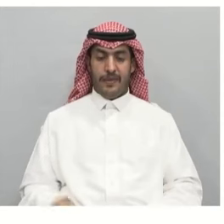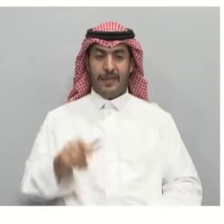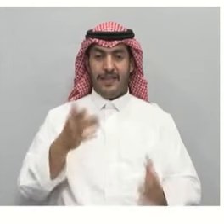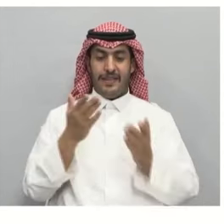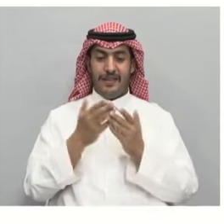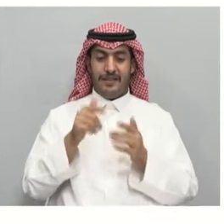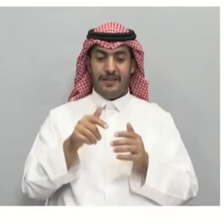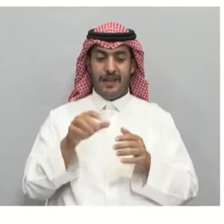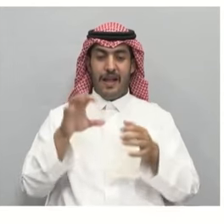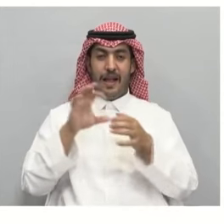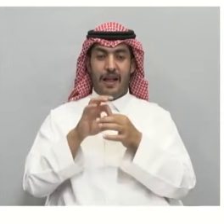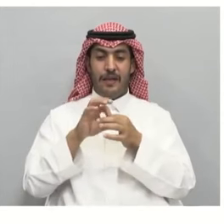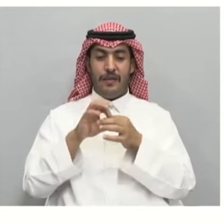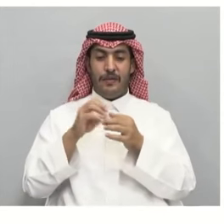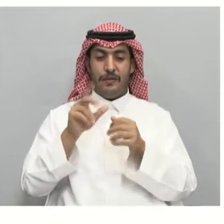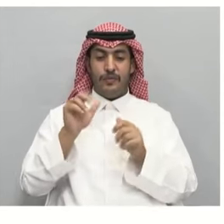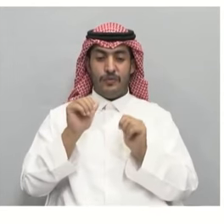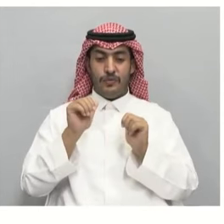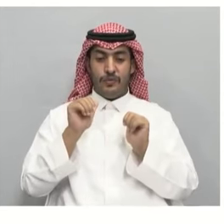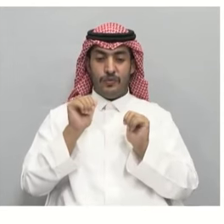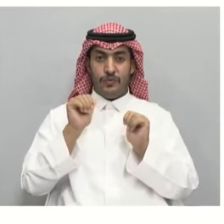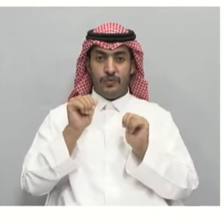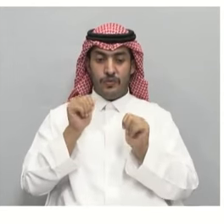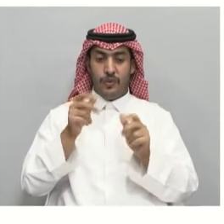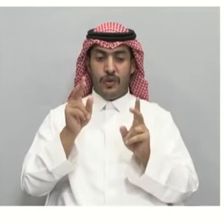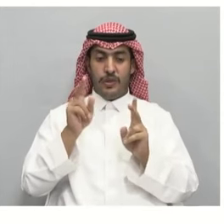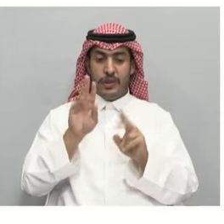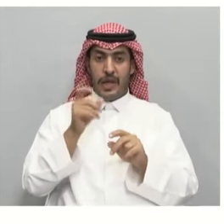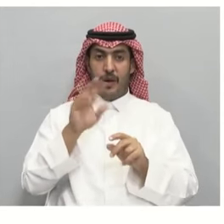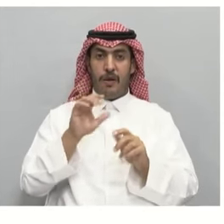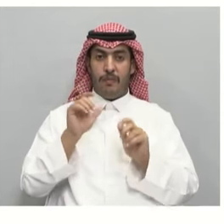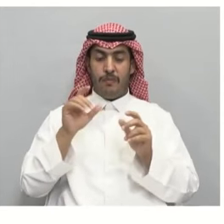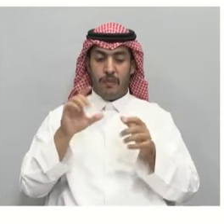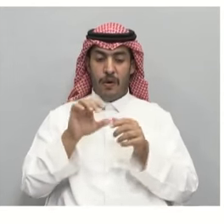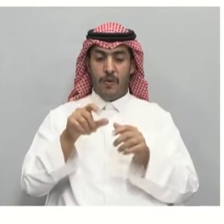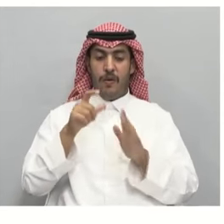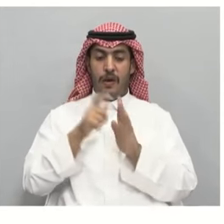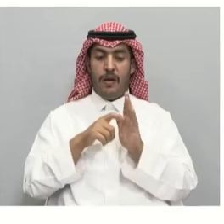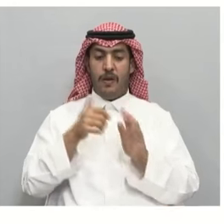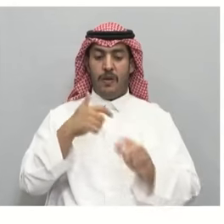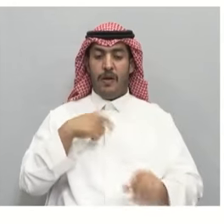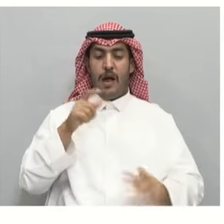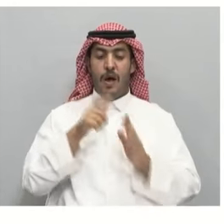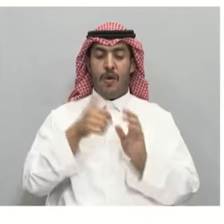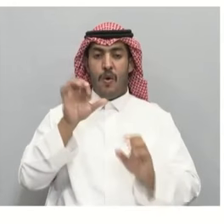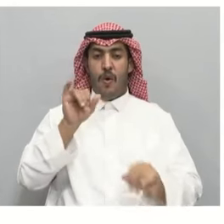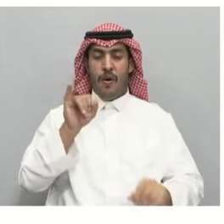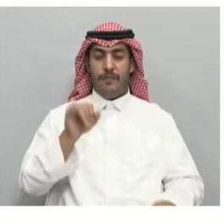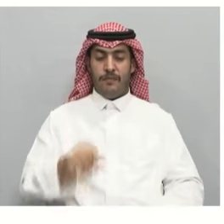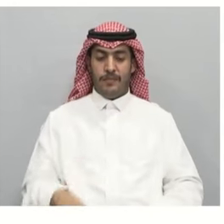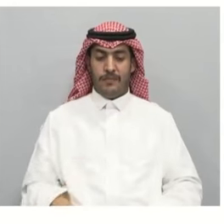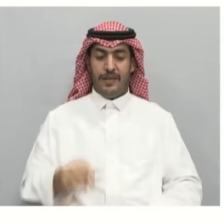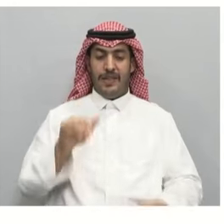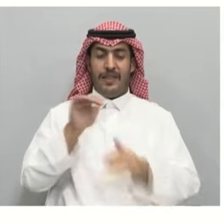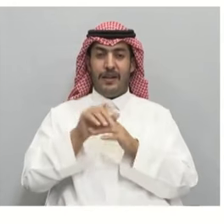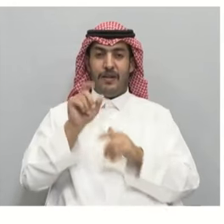الدرس العلاقه اللي تربط ما بين الجهد والتيار والمقاومه وفق قانون اوم ايضا عرفنا في